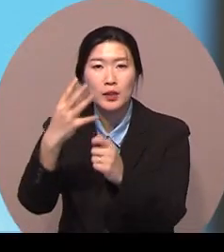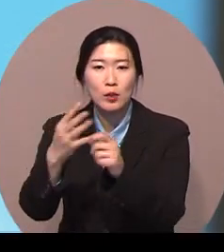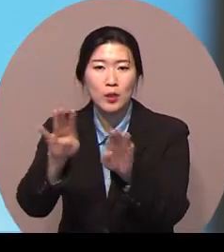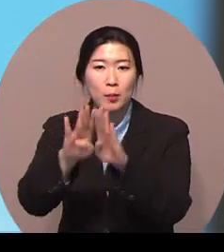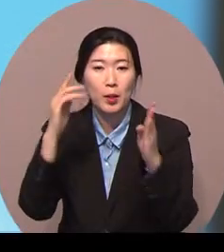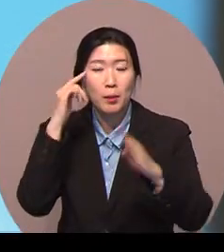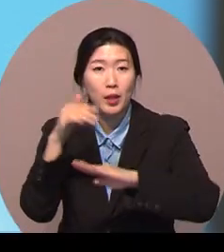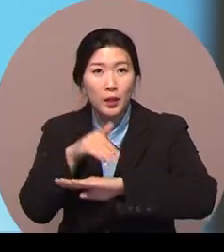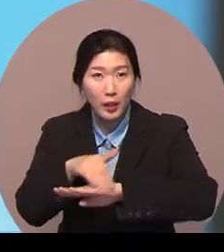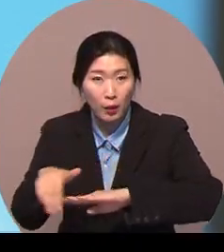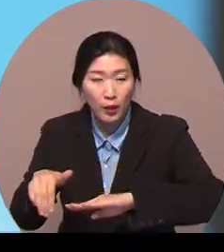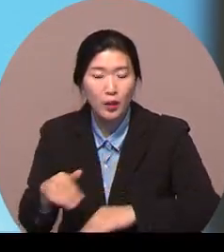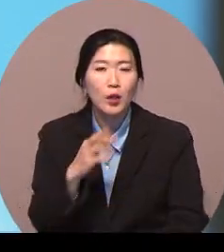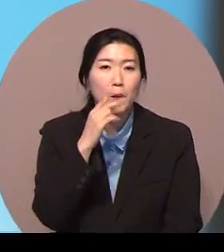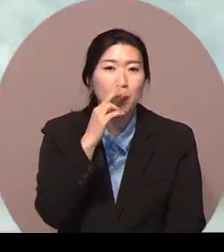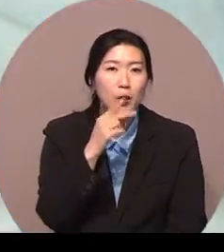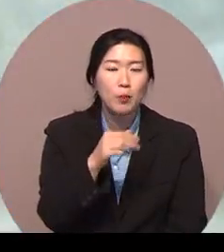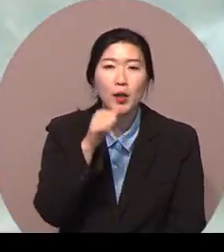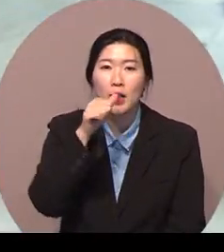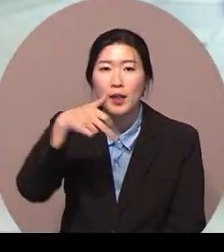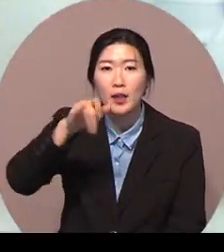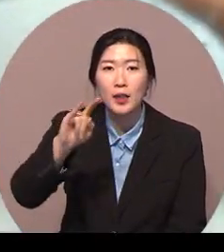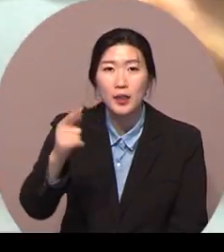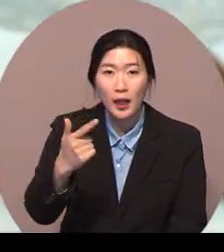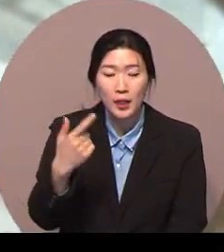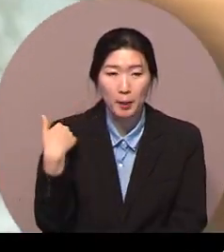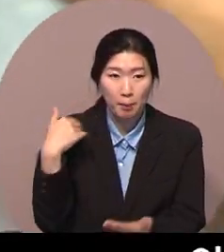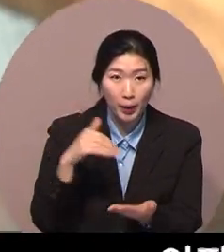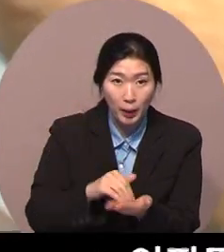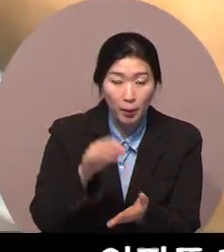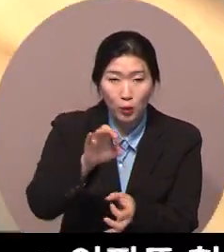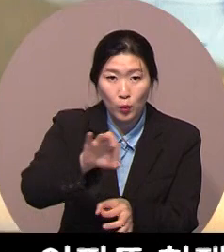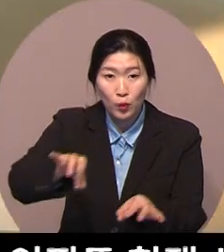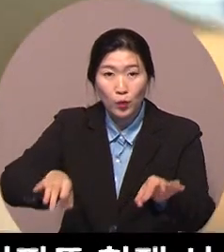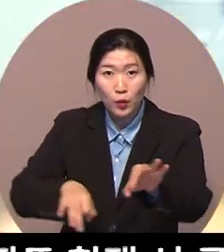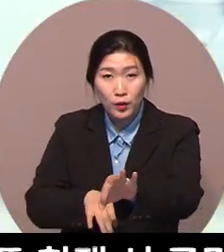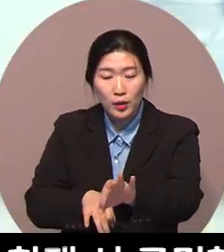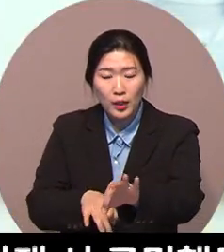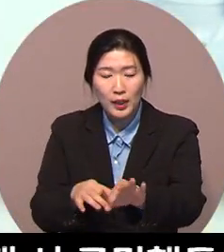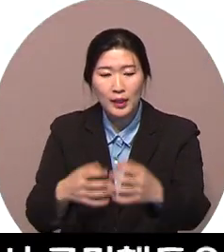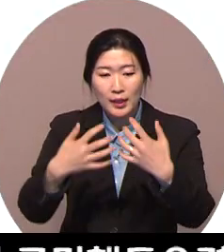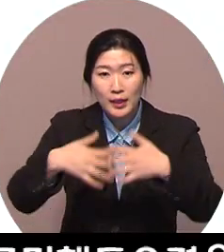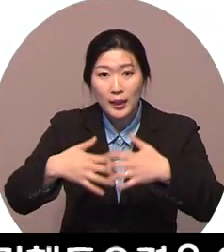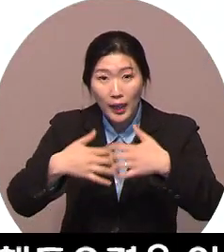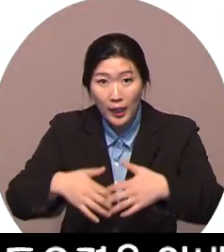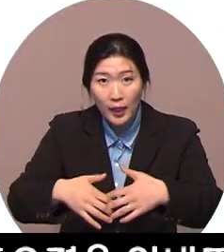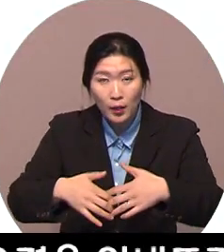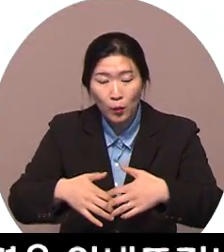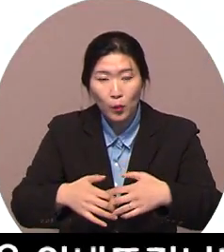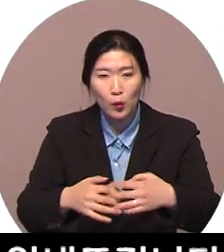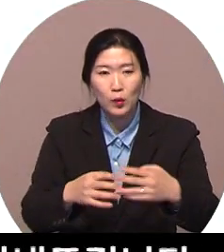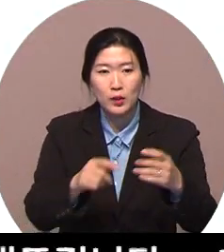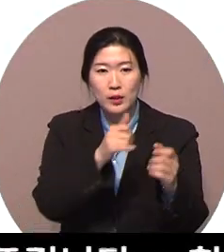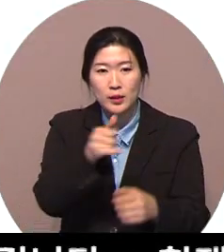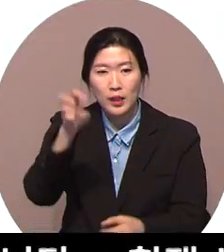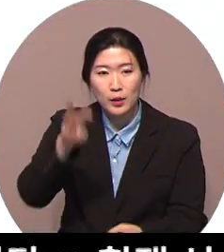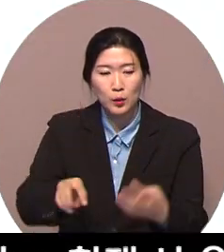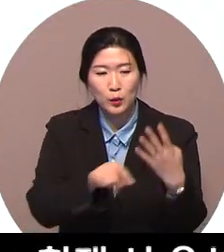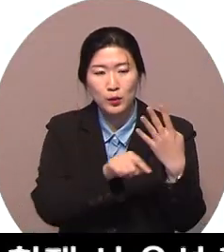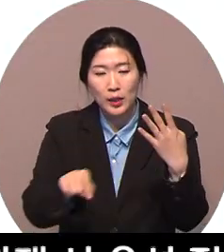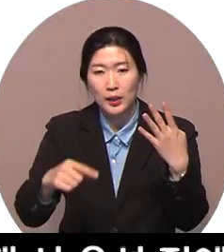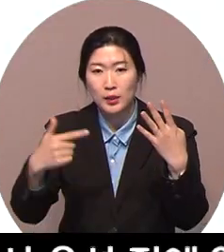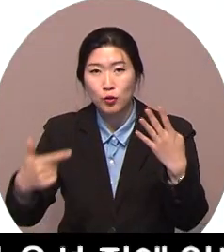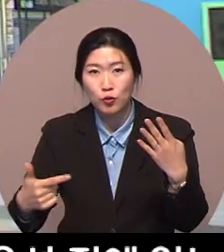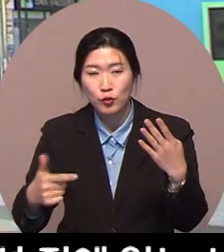재활용이 가능한 투명 페트병과 캔을 반납하면 지역 화폐로 돌려주는 무인 회수기가 4생활권과 6생활권에서